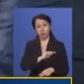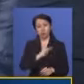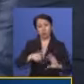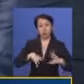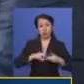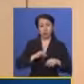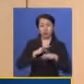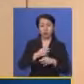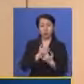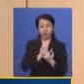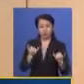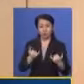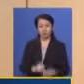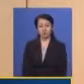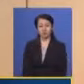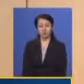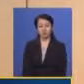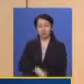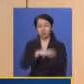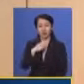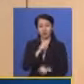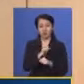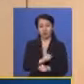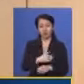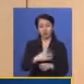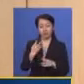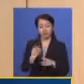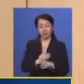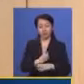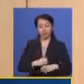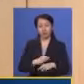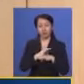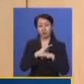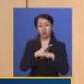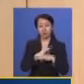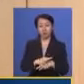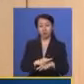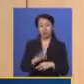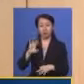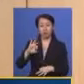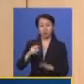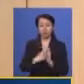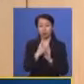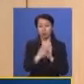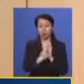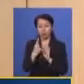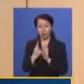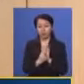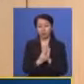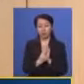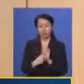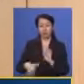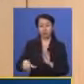результатом полученной услуги. И мы решили не остаться в стороне и на безвозмездной основе провести соцопрос. Взяли мы